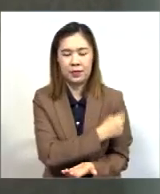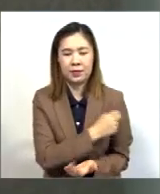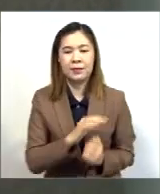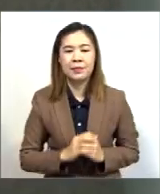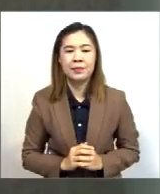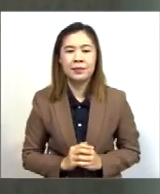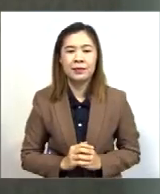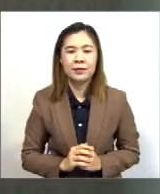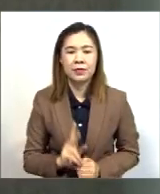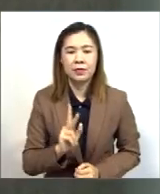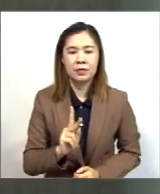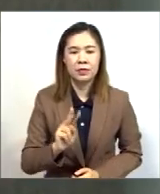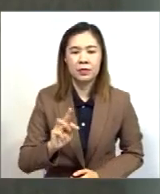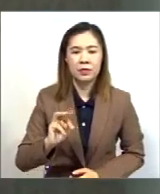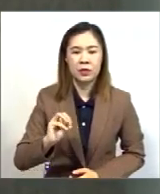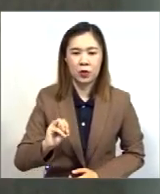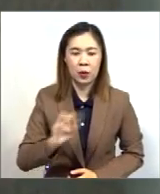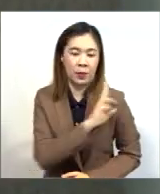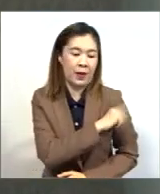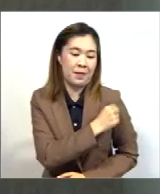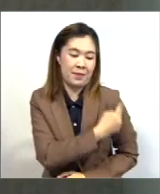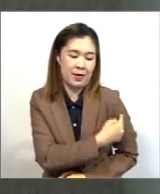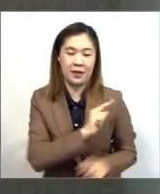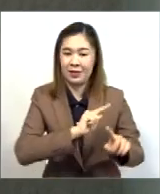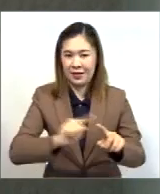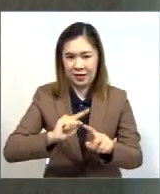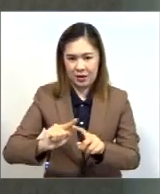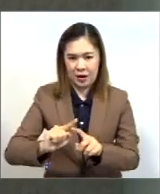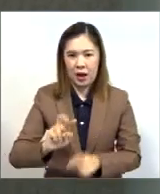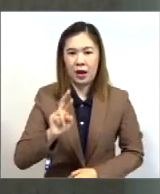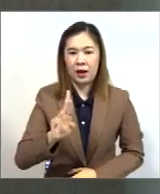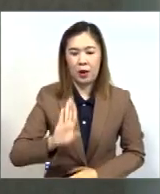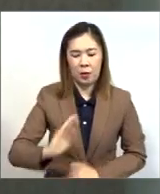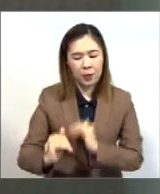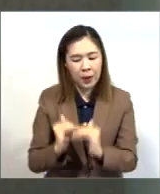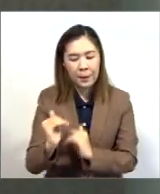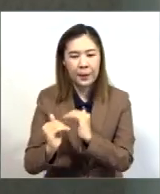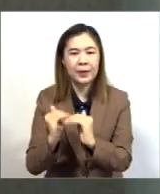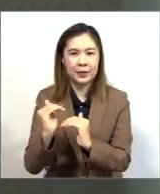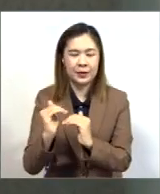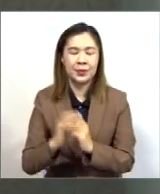านี้กรมการแพทย์กระทรวงสาธารณสุขและหน่วยงานที่เกี่ยวข้องพัฒนาระบบในการรองรับต่อเนื่องกัน